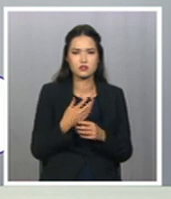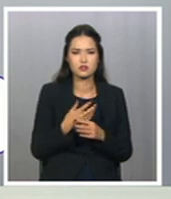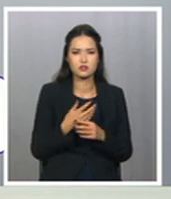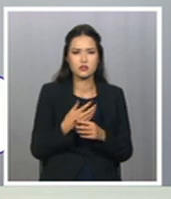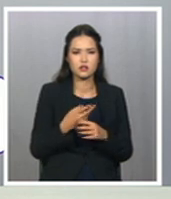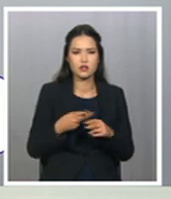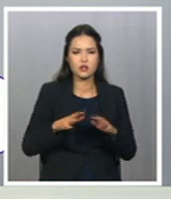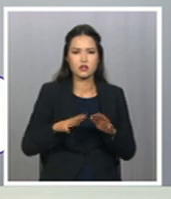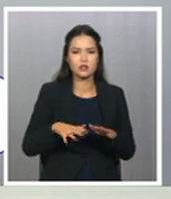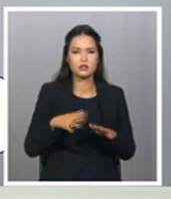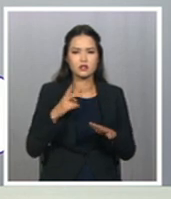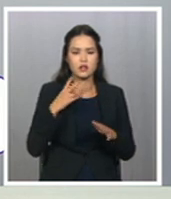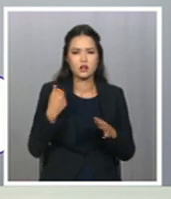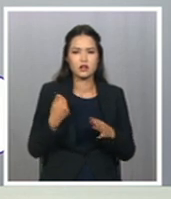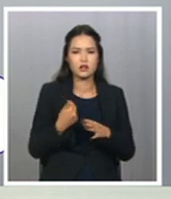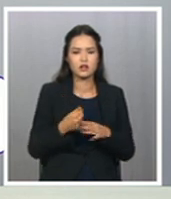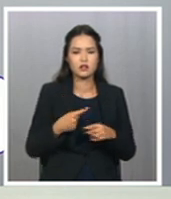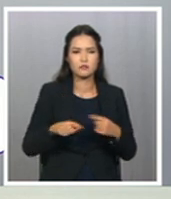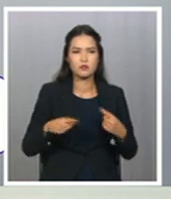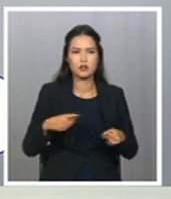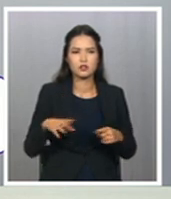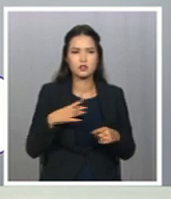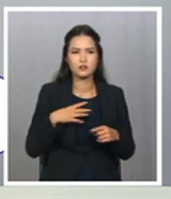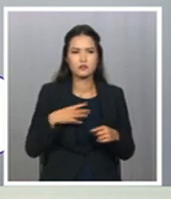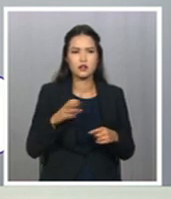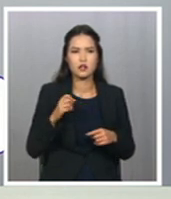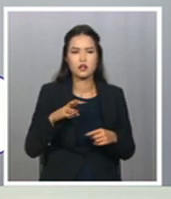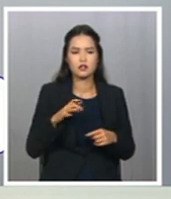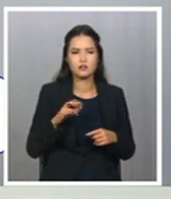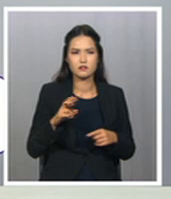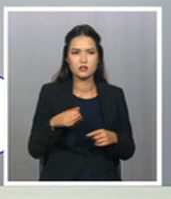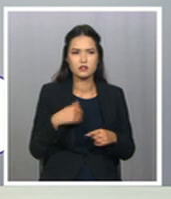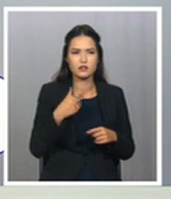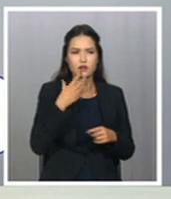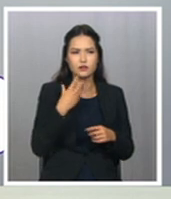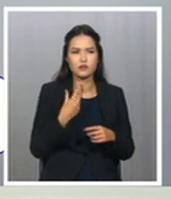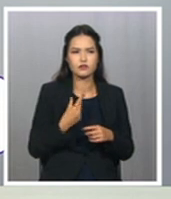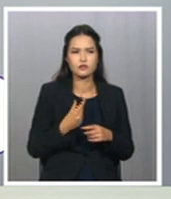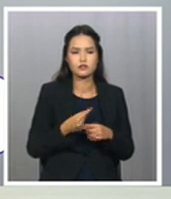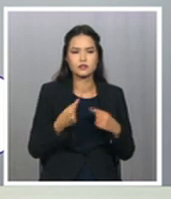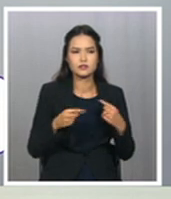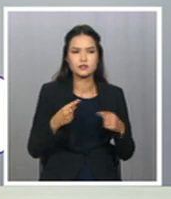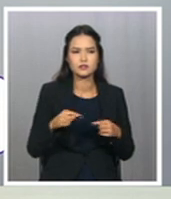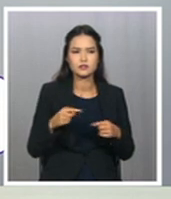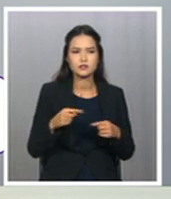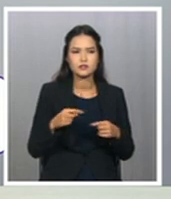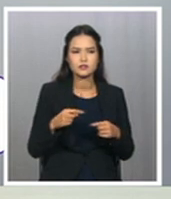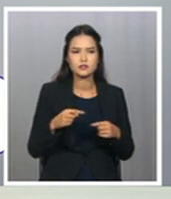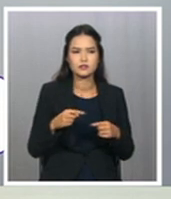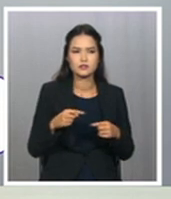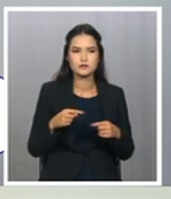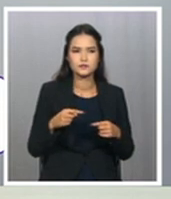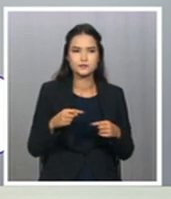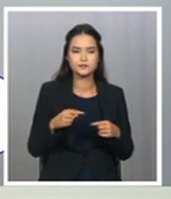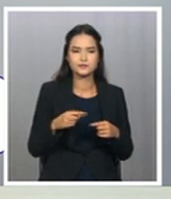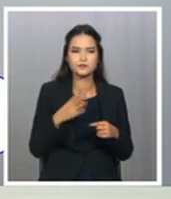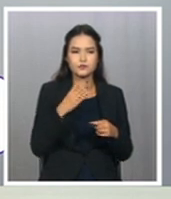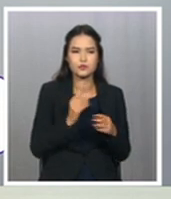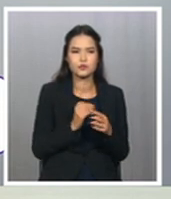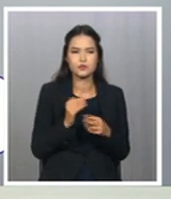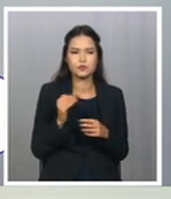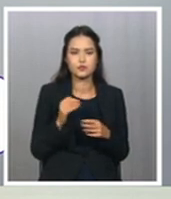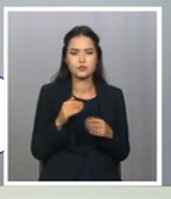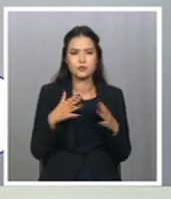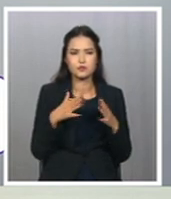жерде амплитуда мән алуға болады. Ал енді альфамыз біздегі жаңағы математикалық маятниктің ығысу бұрышы